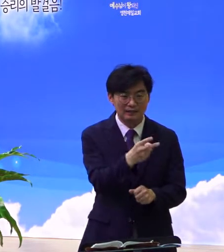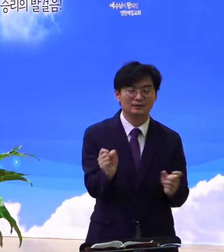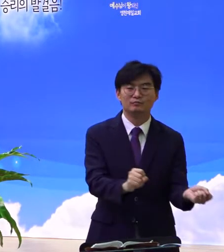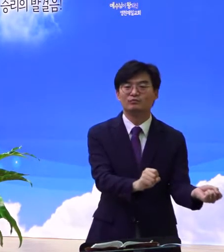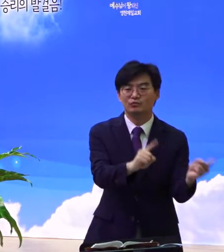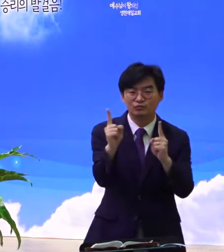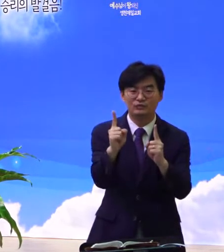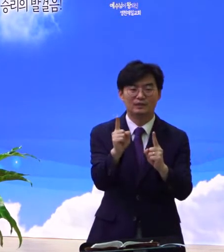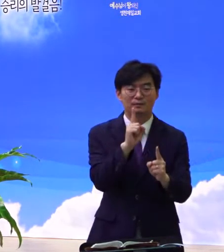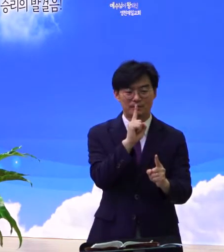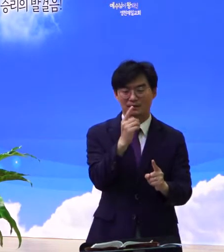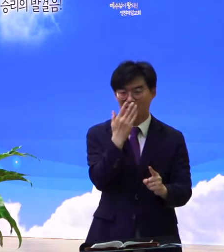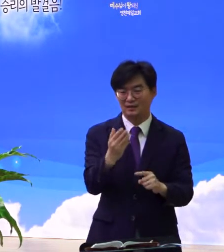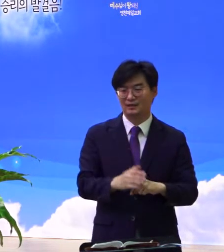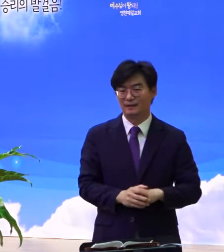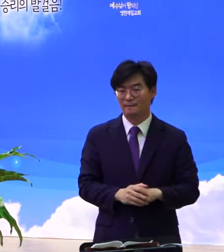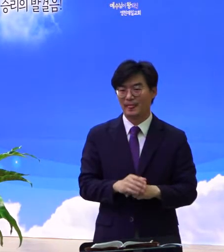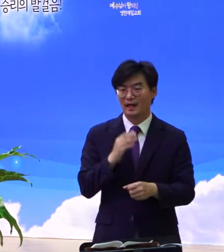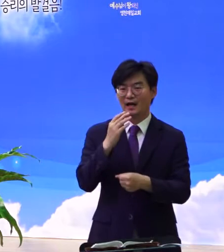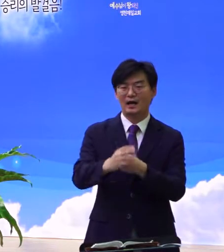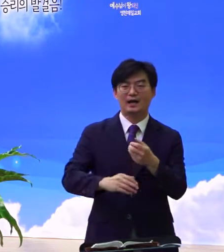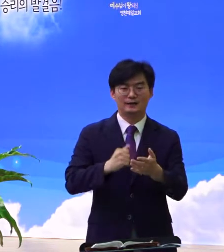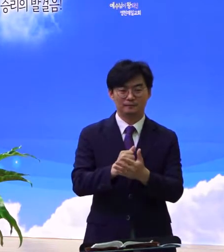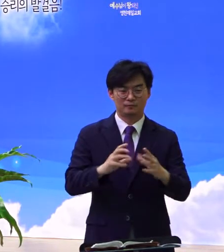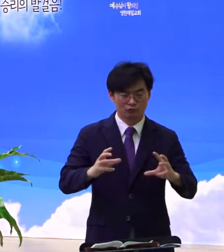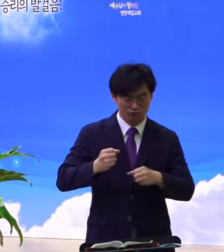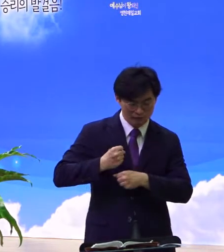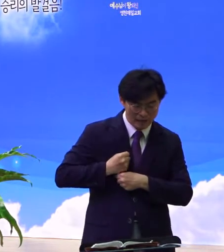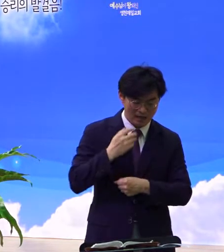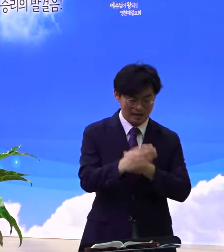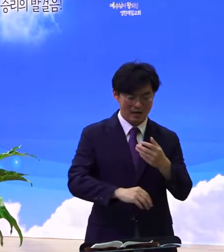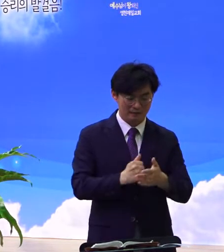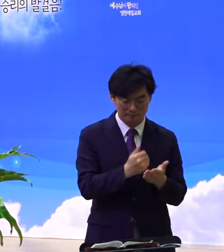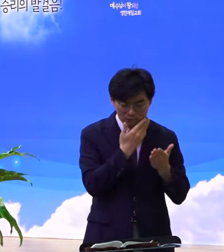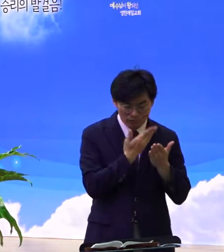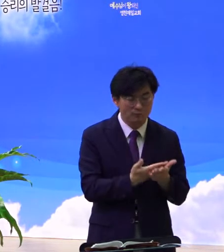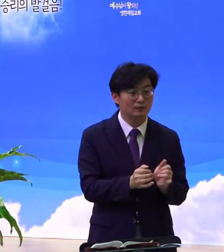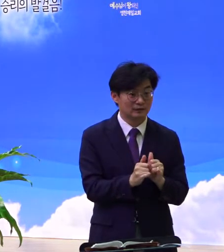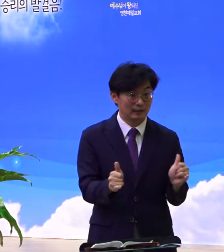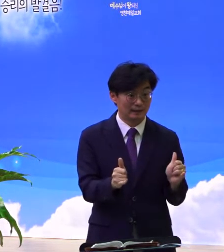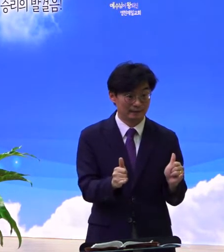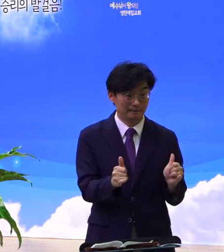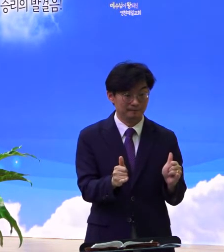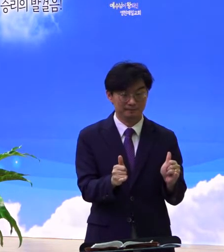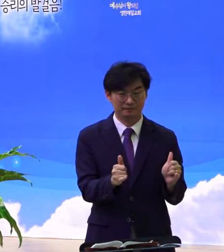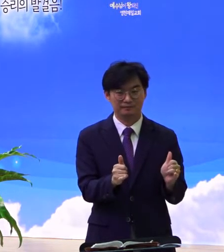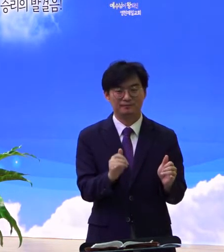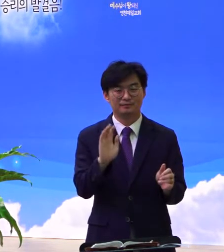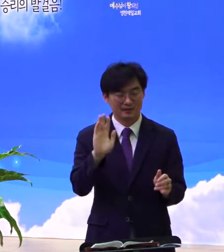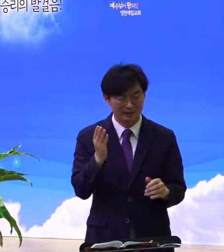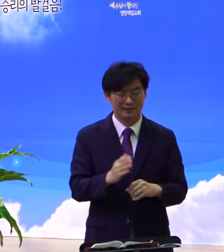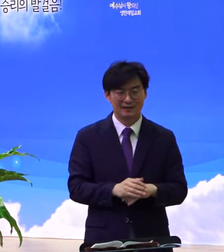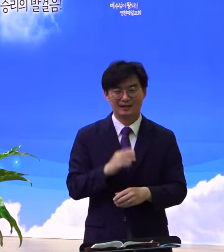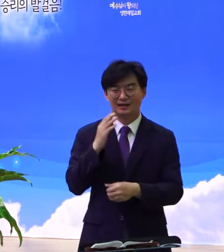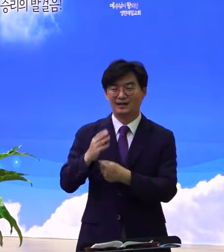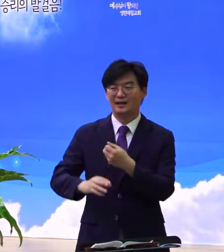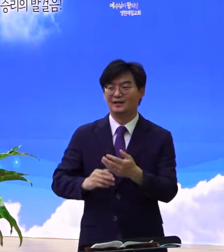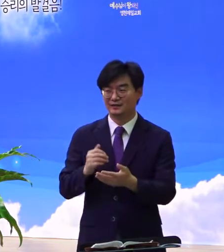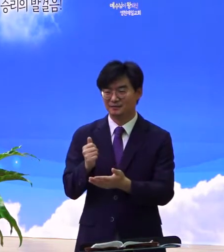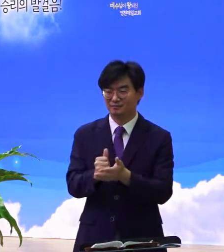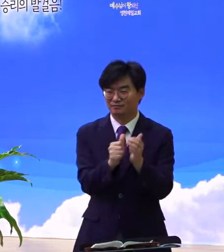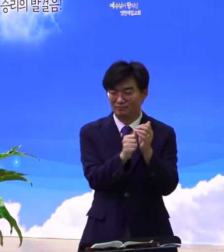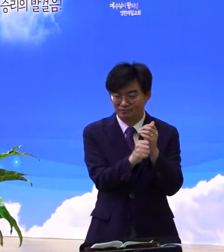되고 그런 하나님의 군대의 군사로 세워지는 것이 놀라운 하나님의 역사입니다.